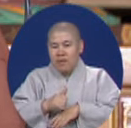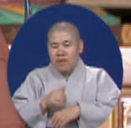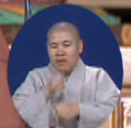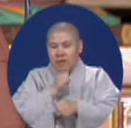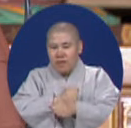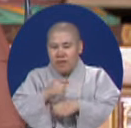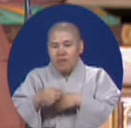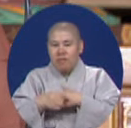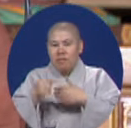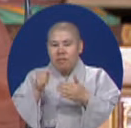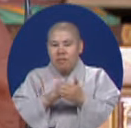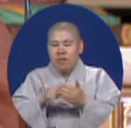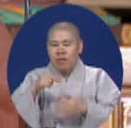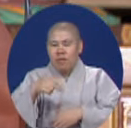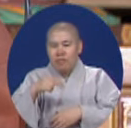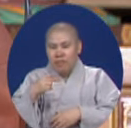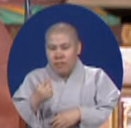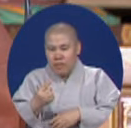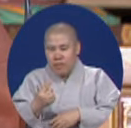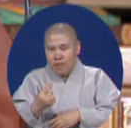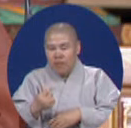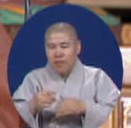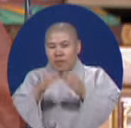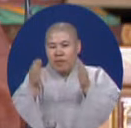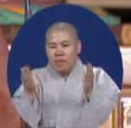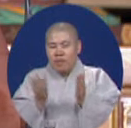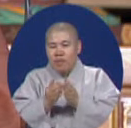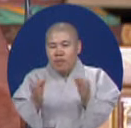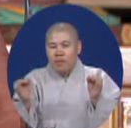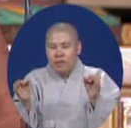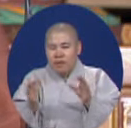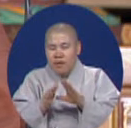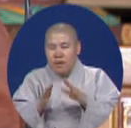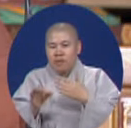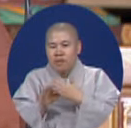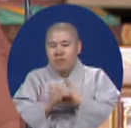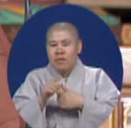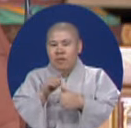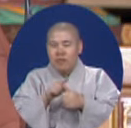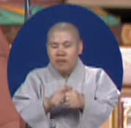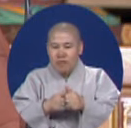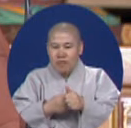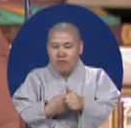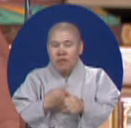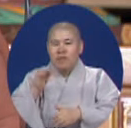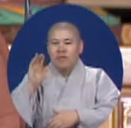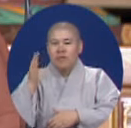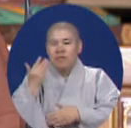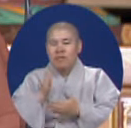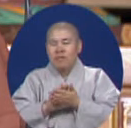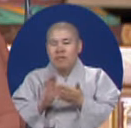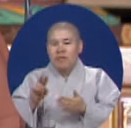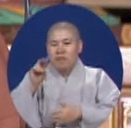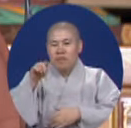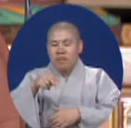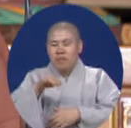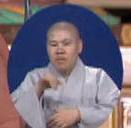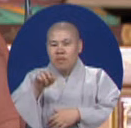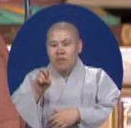한다는 마음까지 다 녹아지면 저절로 이게 되는 거예요. 그래서 이